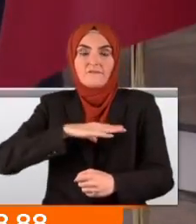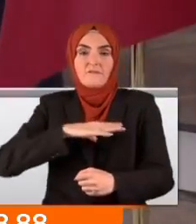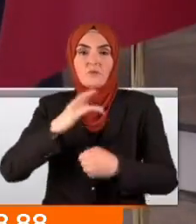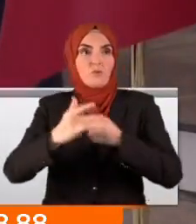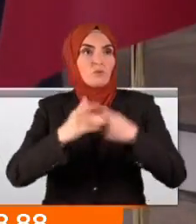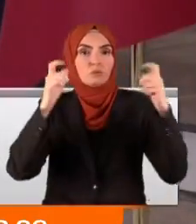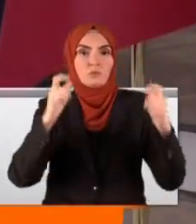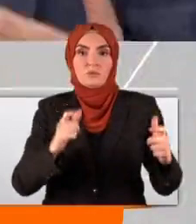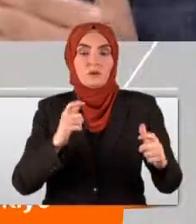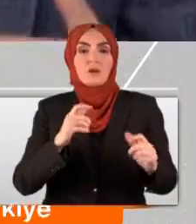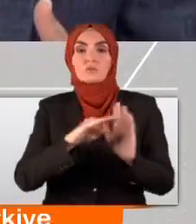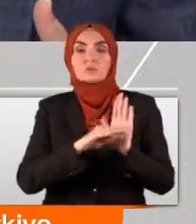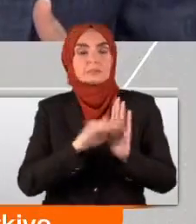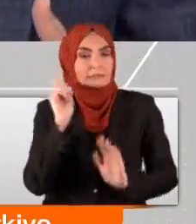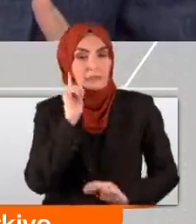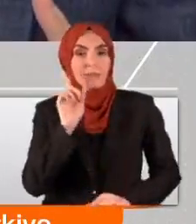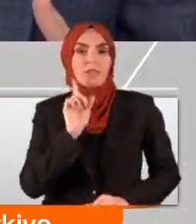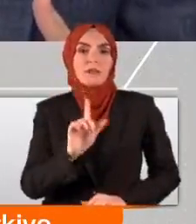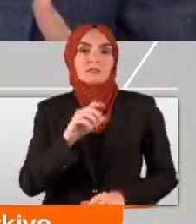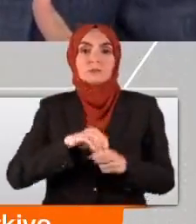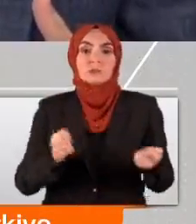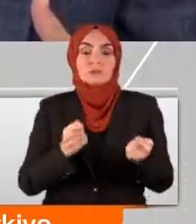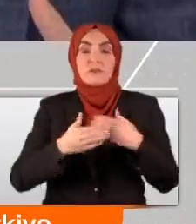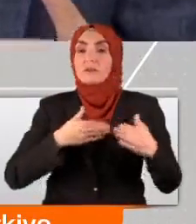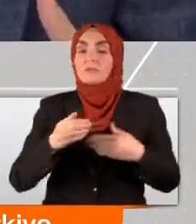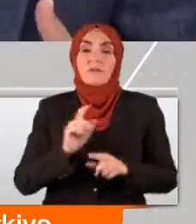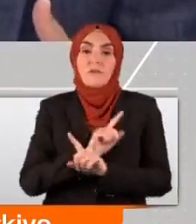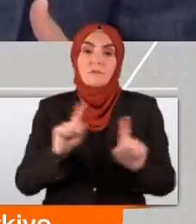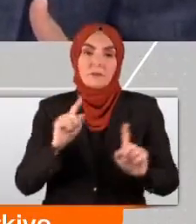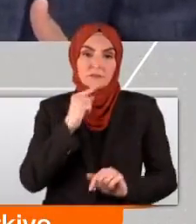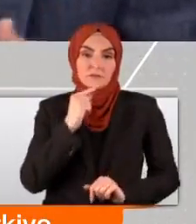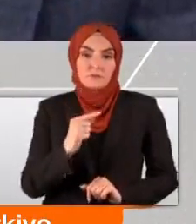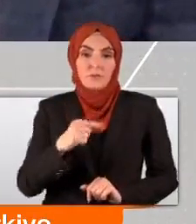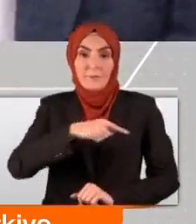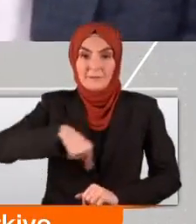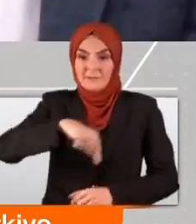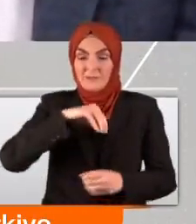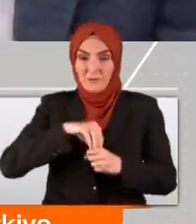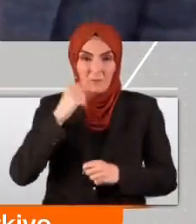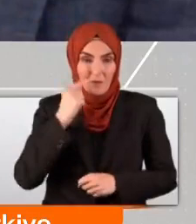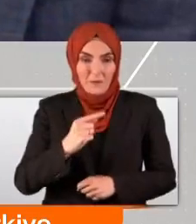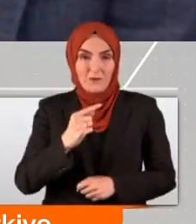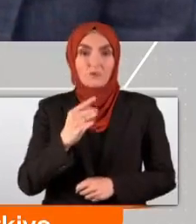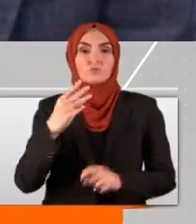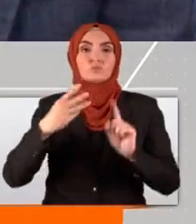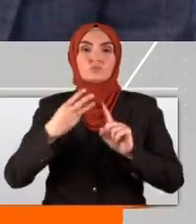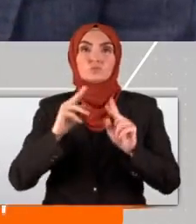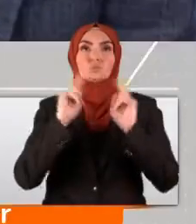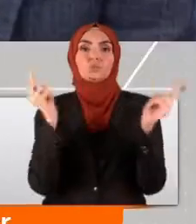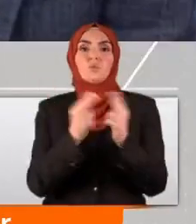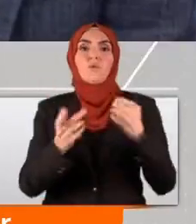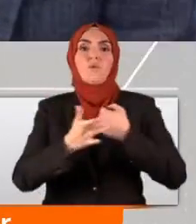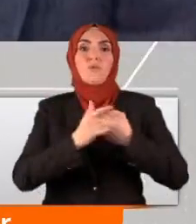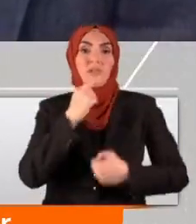da sözleşmede yer alıyor. Bize geldiğinde 3. dünya ülkesi muamelesi yapan bir anlayışa biz sessiz